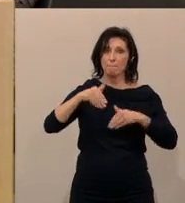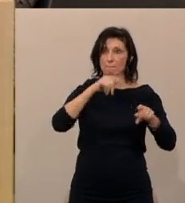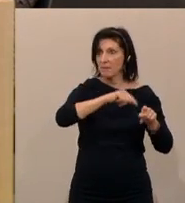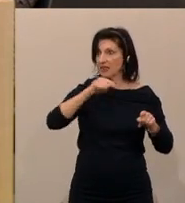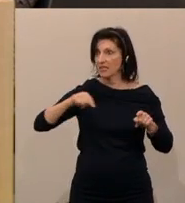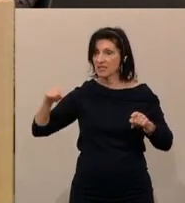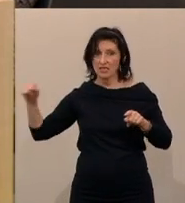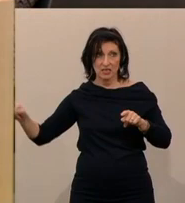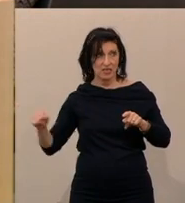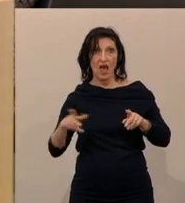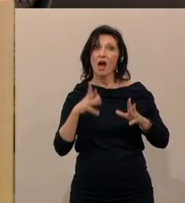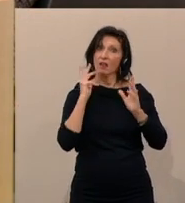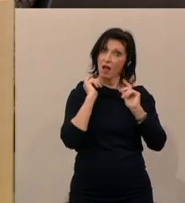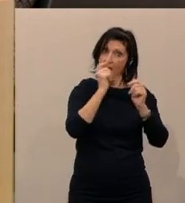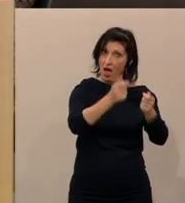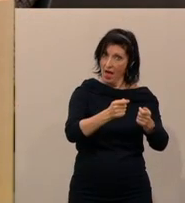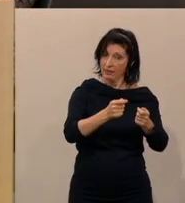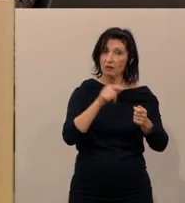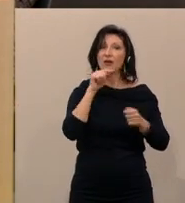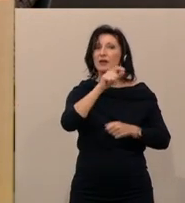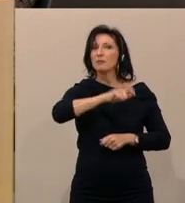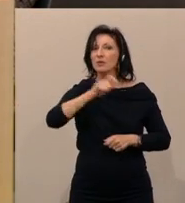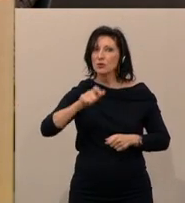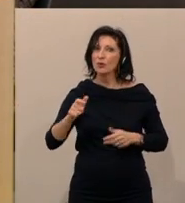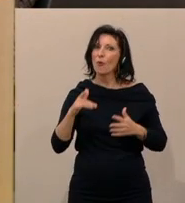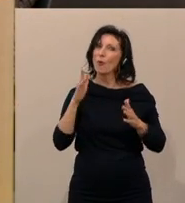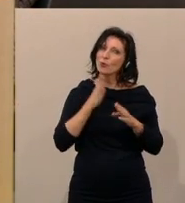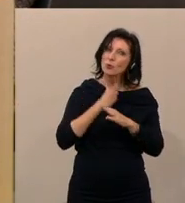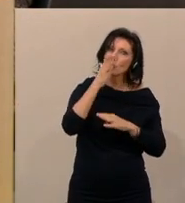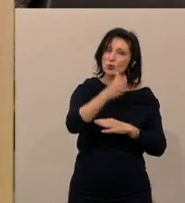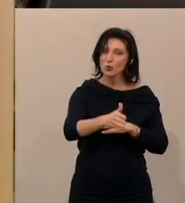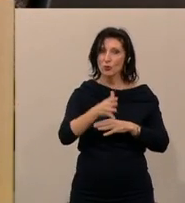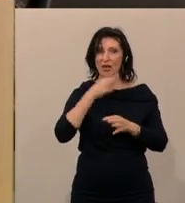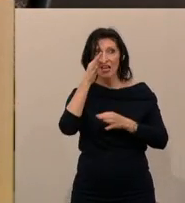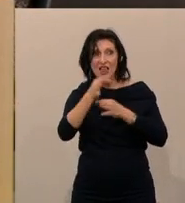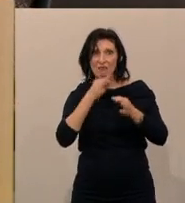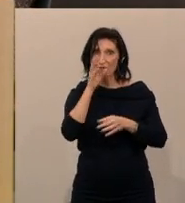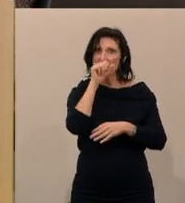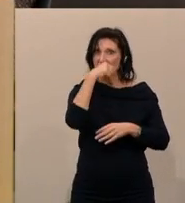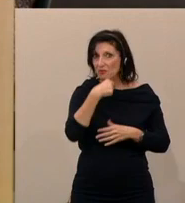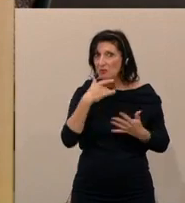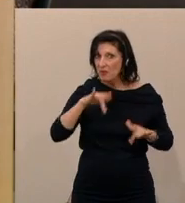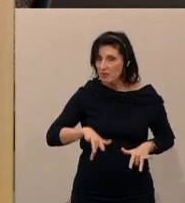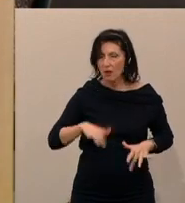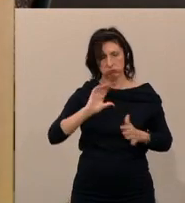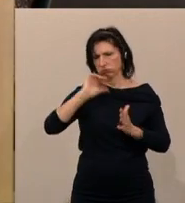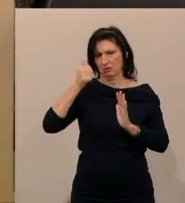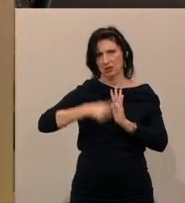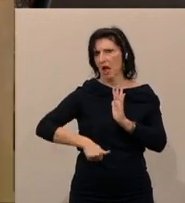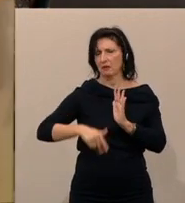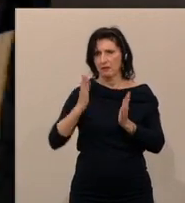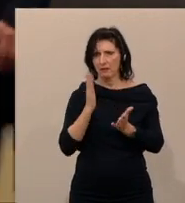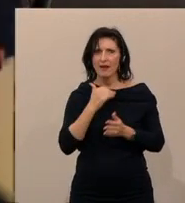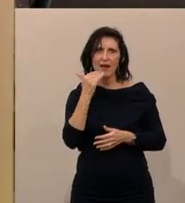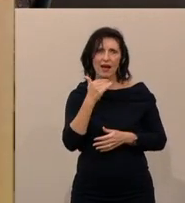Ministerien zu beantragen, die Zugang zu vertraulichen Informationen haben, erfolgt standardmäßig. Unabhängig davon, ob es sich um